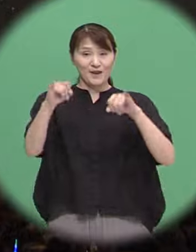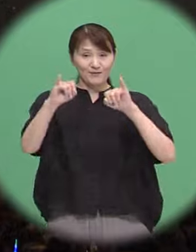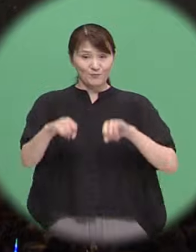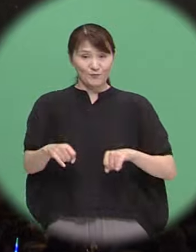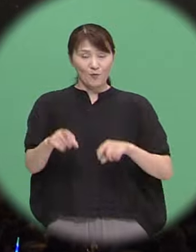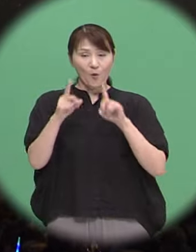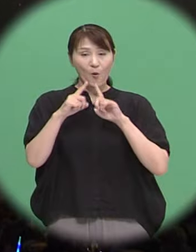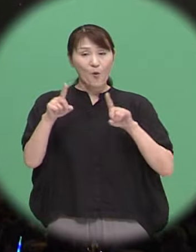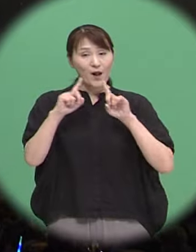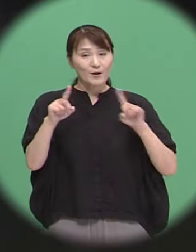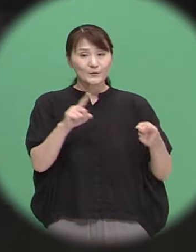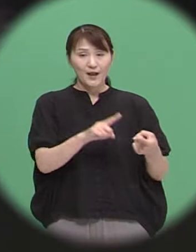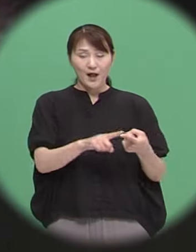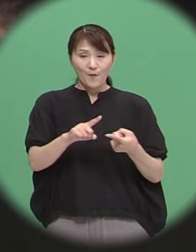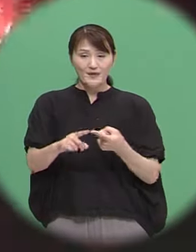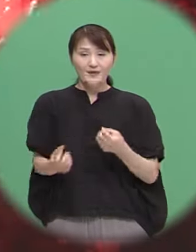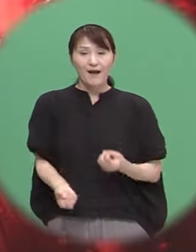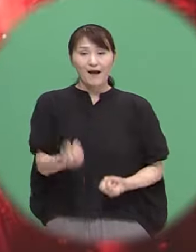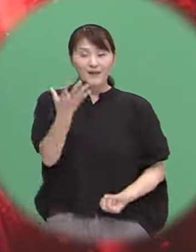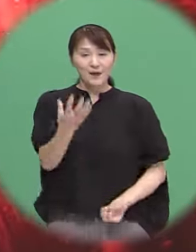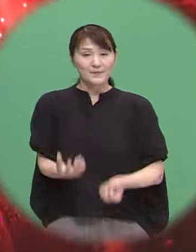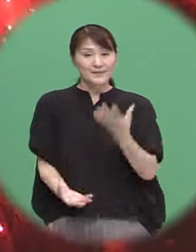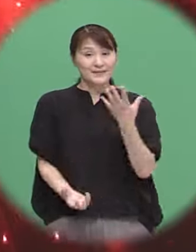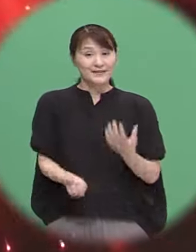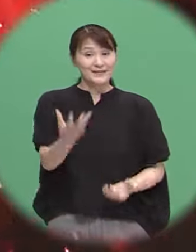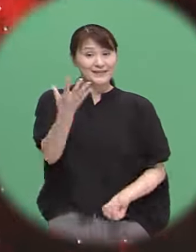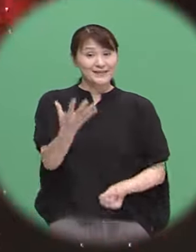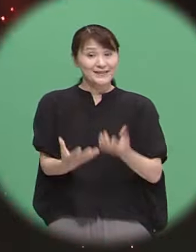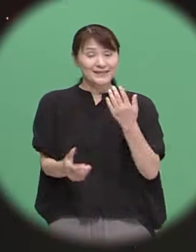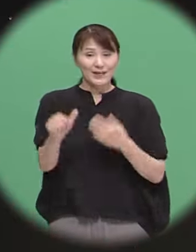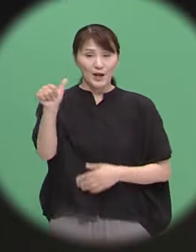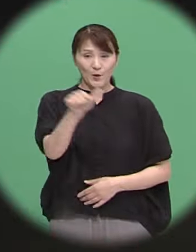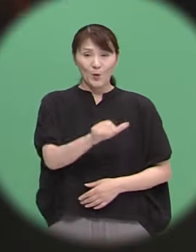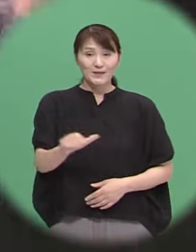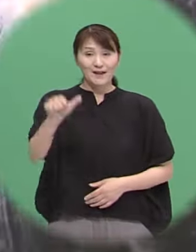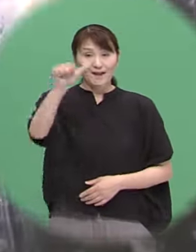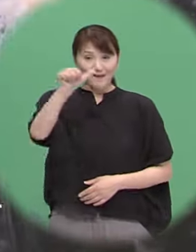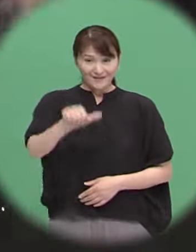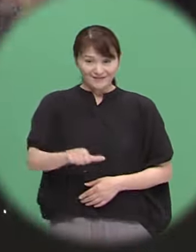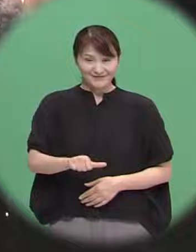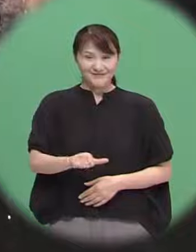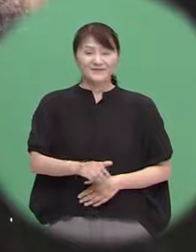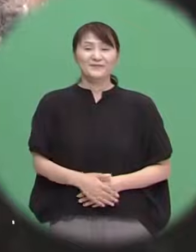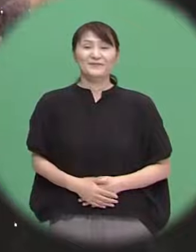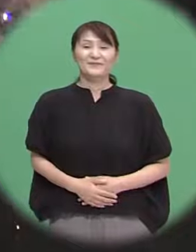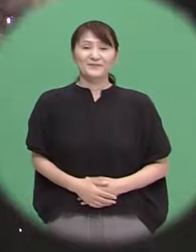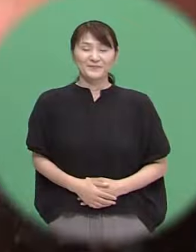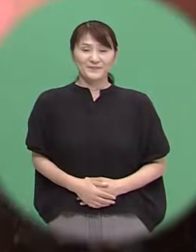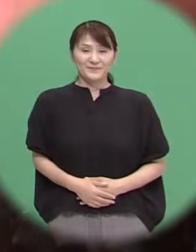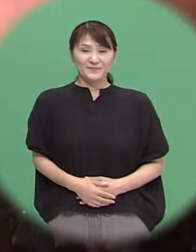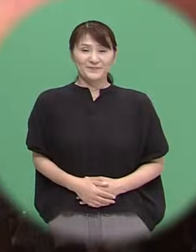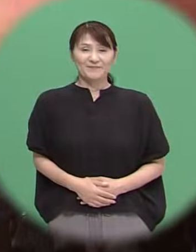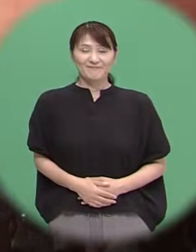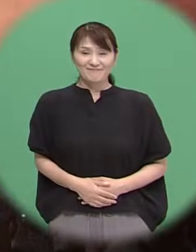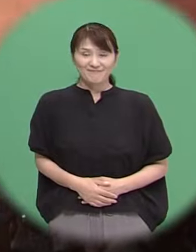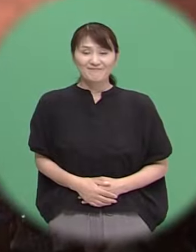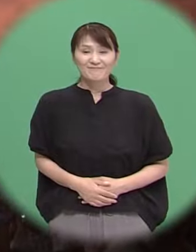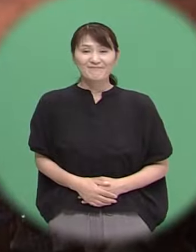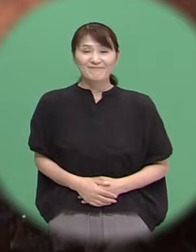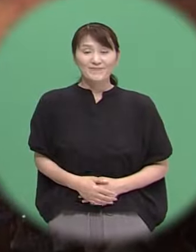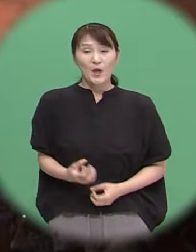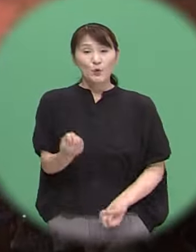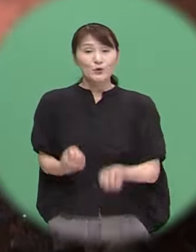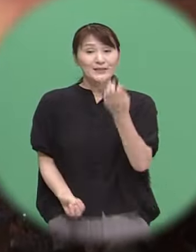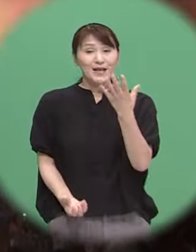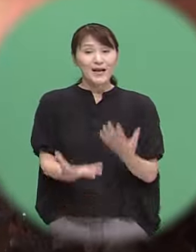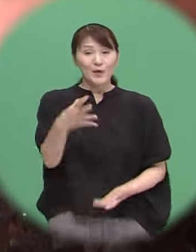音楽に合わせた創作花火などおよそ5000発が打ち上げられました。花火を打ち上げる場